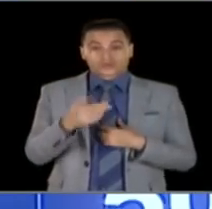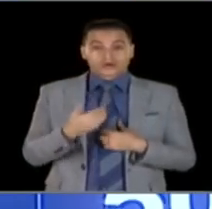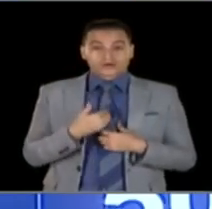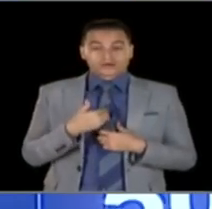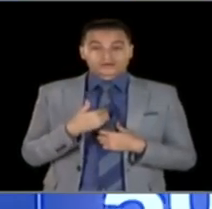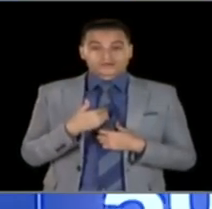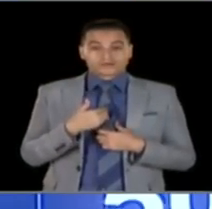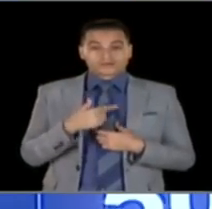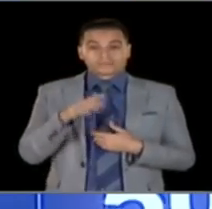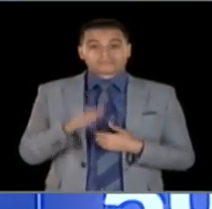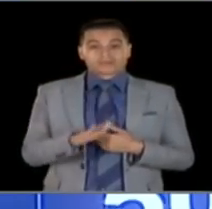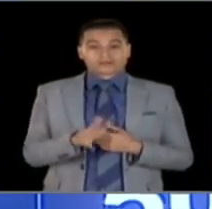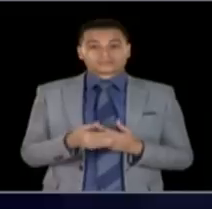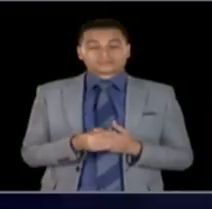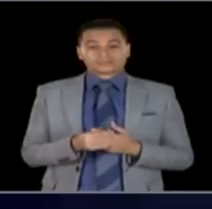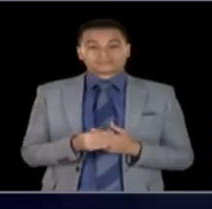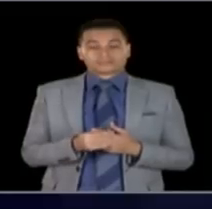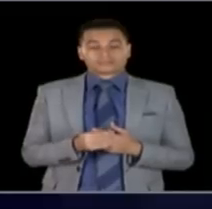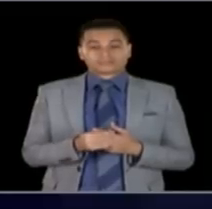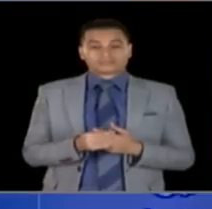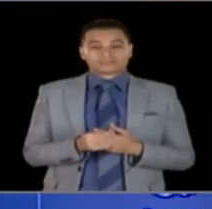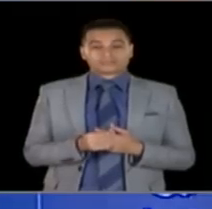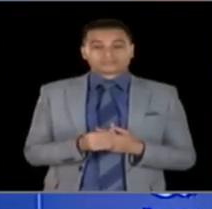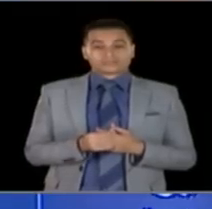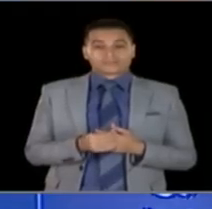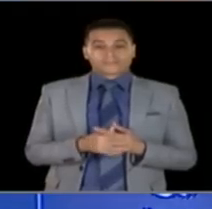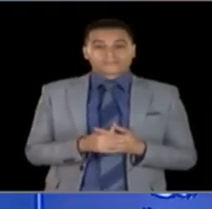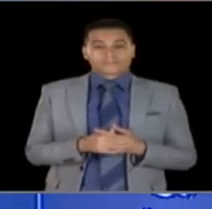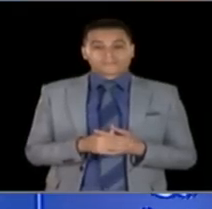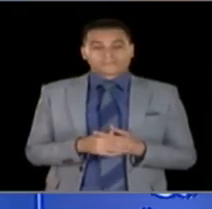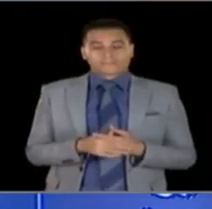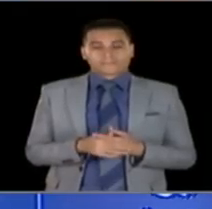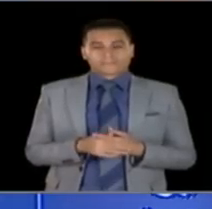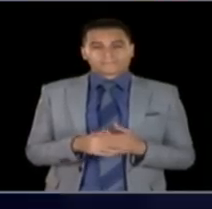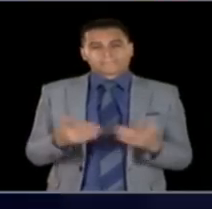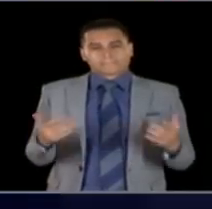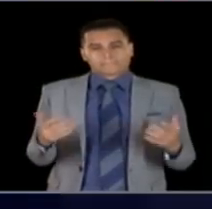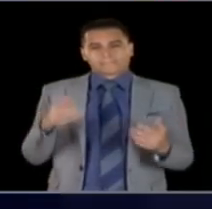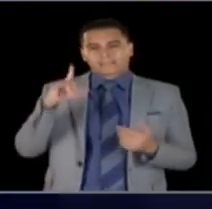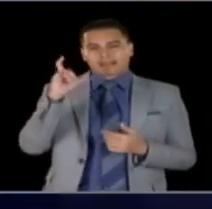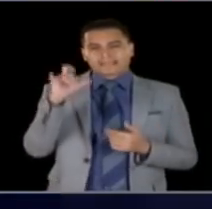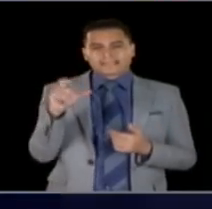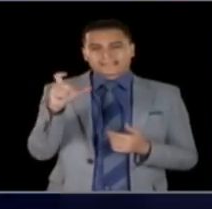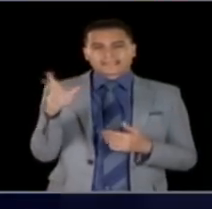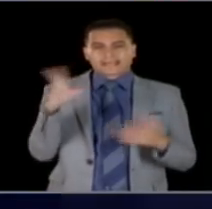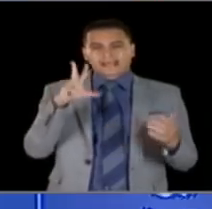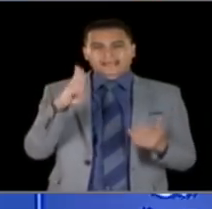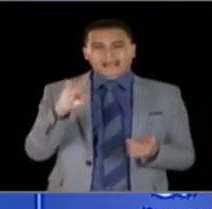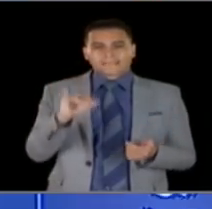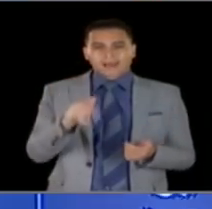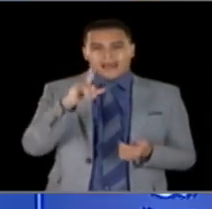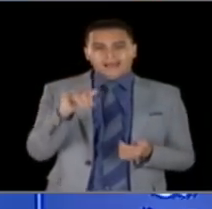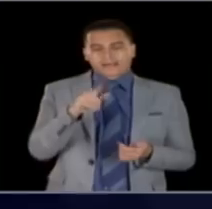اصلا؟ خلاص مفيش اجابه في الضربه القاضيه. ريم الكمالي؟ طبعا ريم الكمالي اديبه اماراتيه،